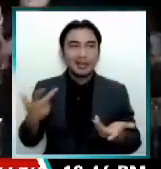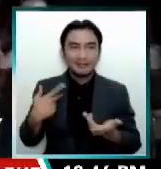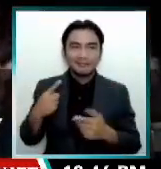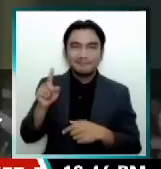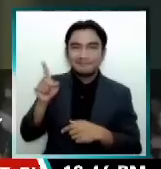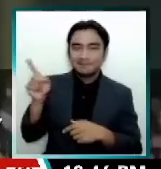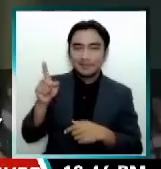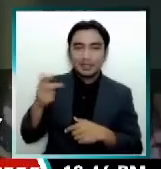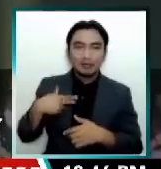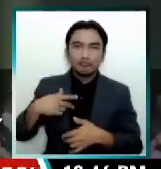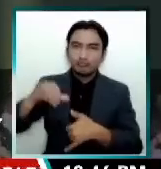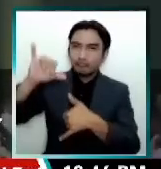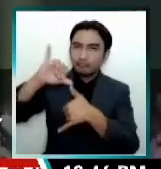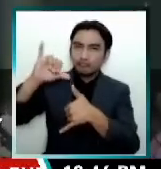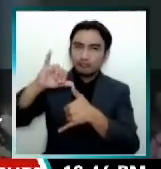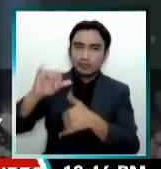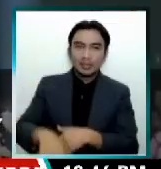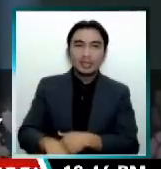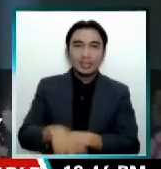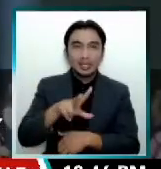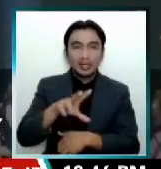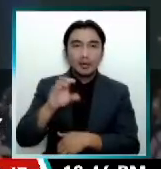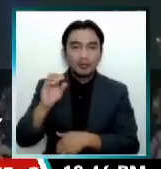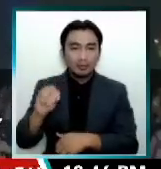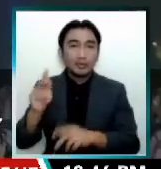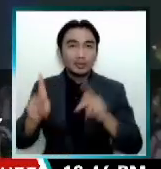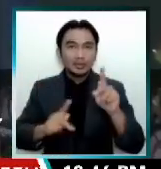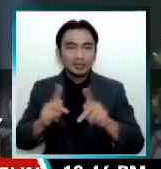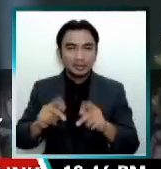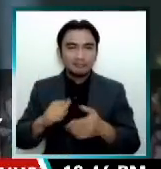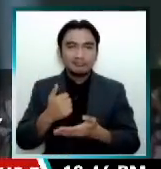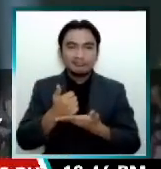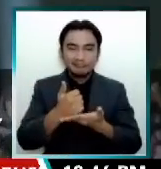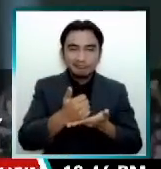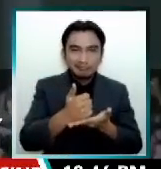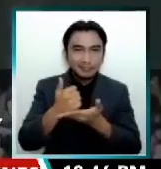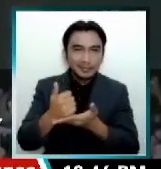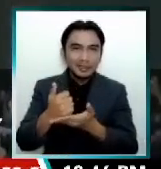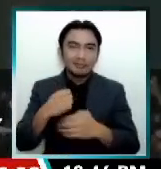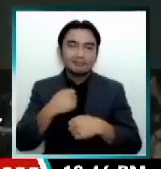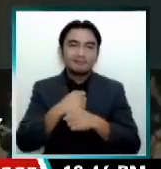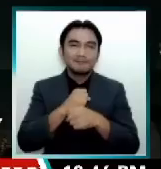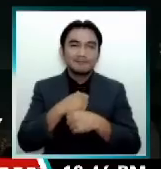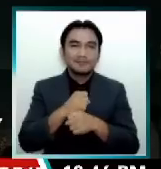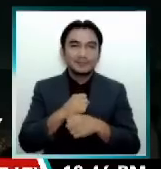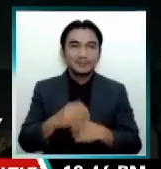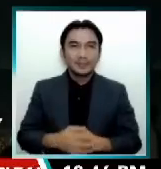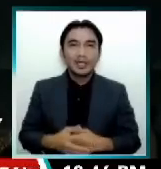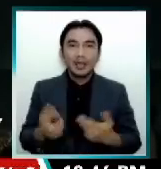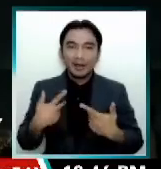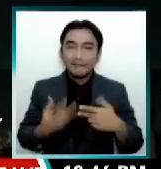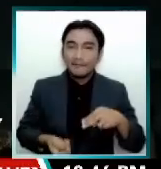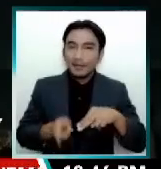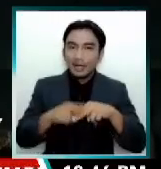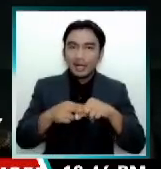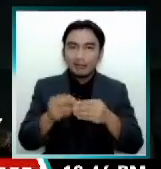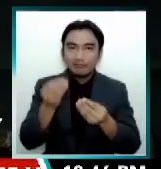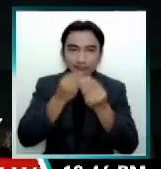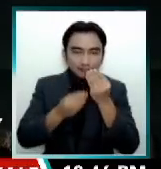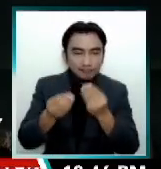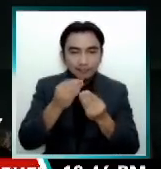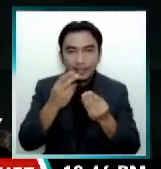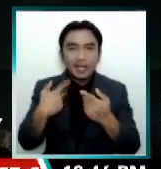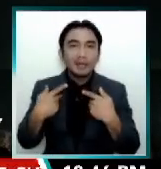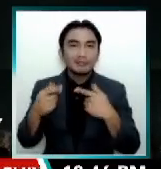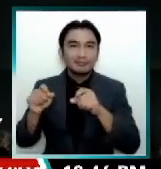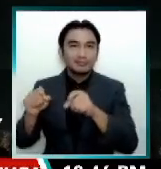sobrang taas, 30 tao ang nagtulong-tulong para magawa ito. Hindi rin mawawala ang mga kainan. May tiyanggi rin kung saan